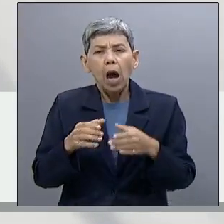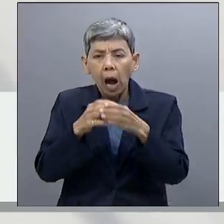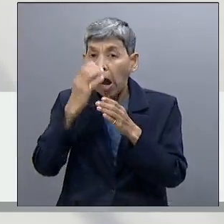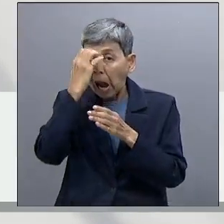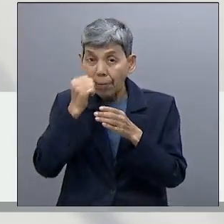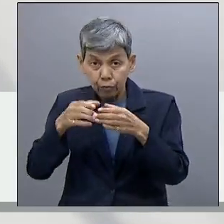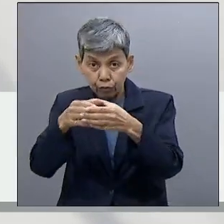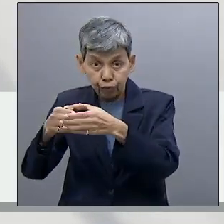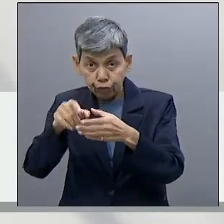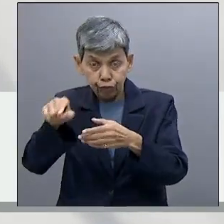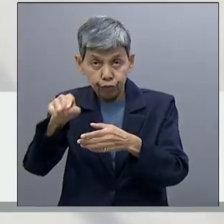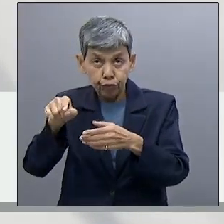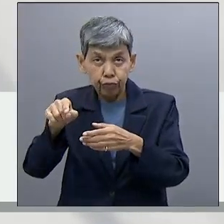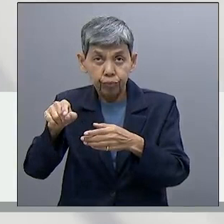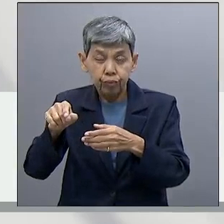นี่